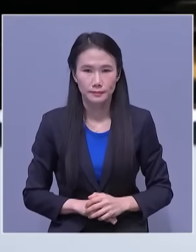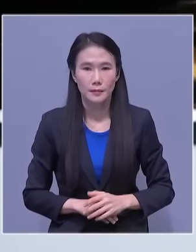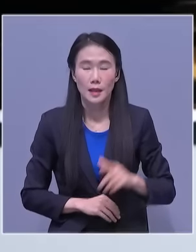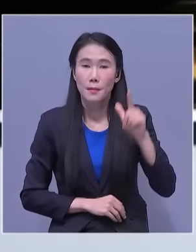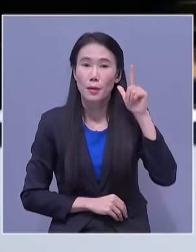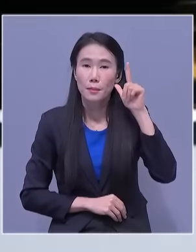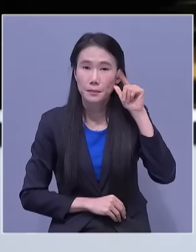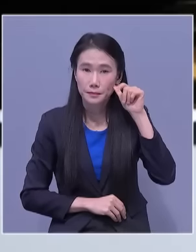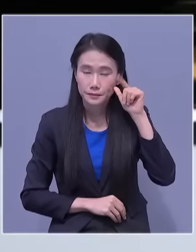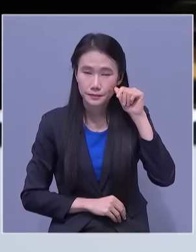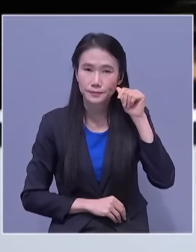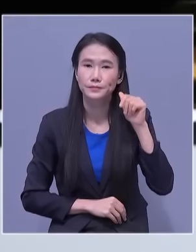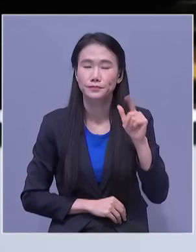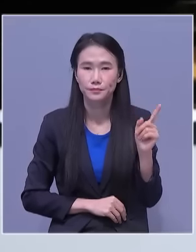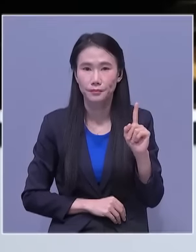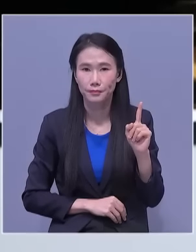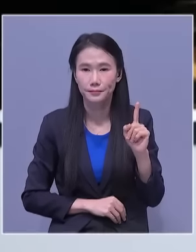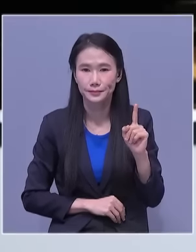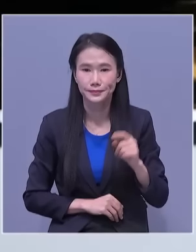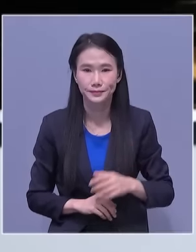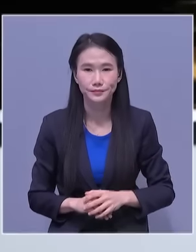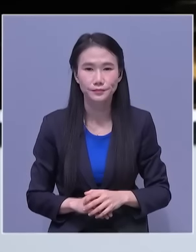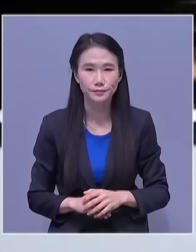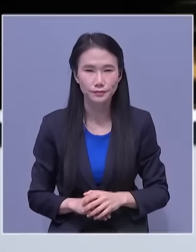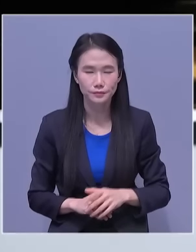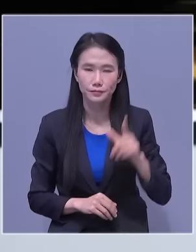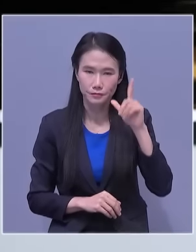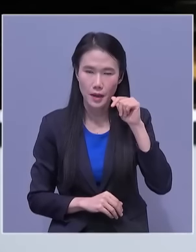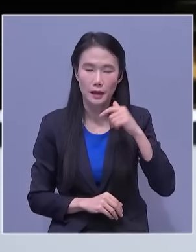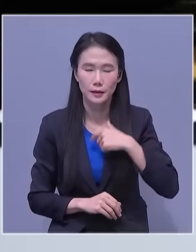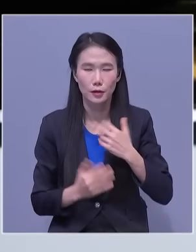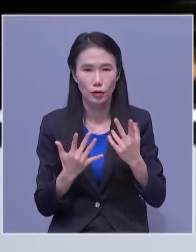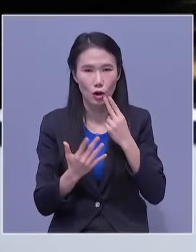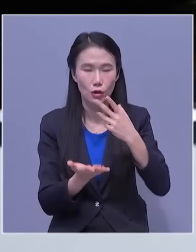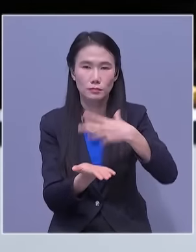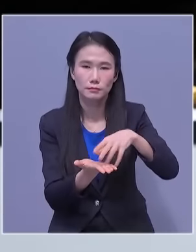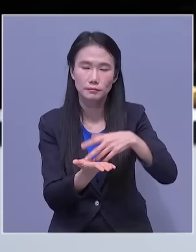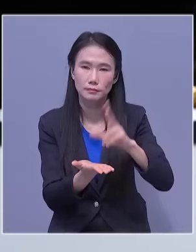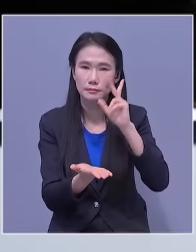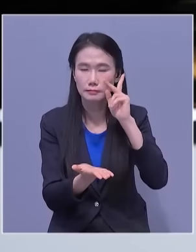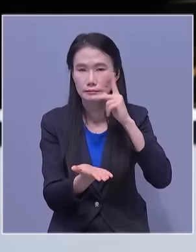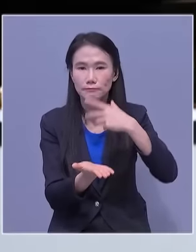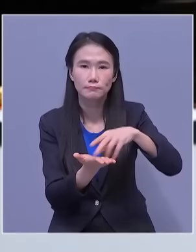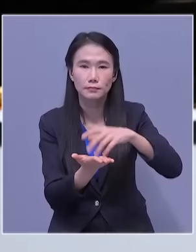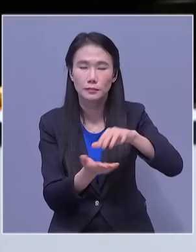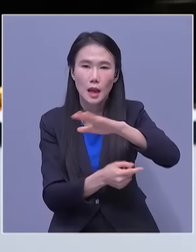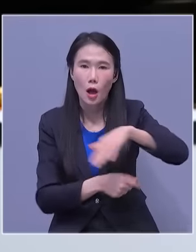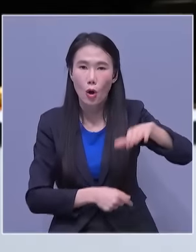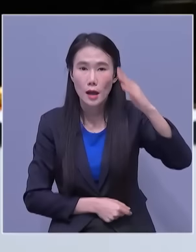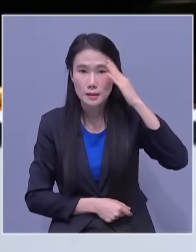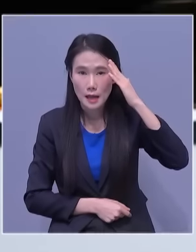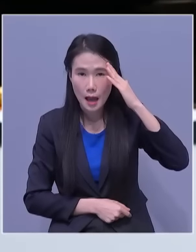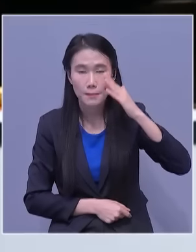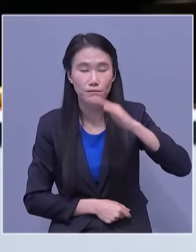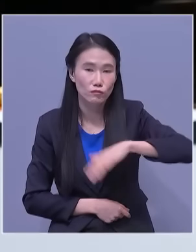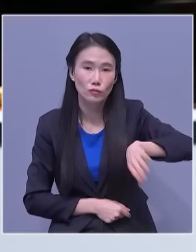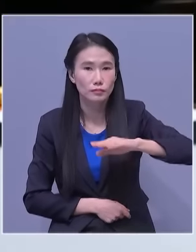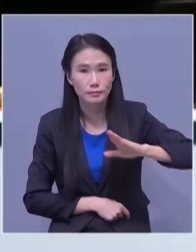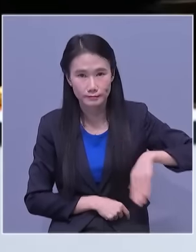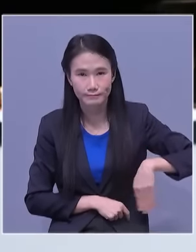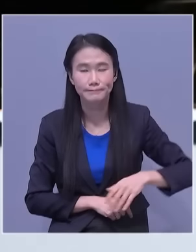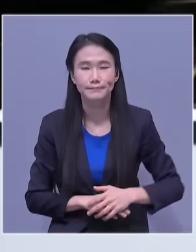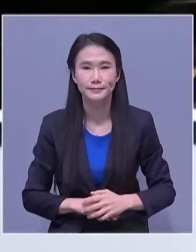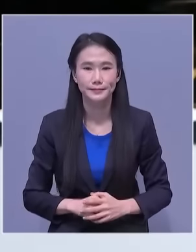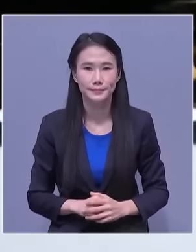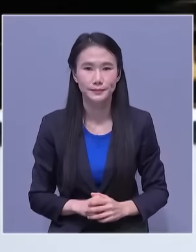คุณแม่เนี่ยก็คงจะเอ่อแจ้งรายละเอียดหรือแถลงข่าวบอกรายละเอียดเนี่ยก็คงจะได้รับทราบรับรู้กัน